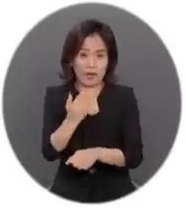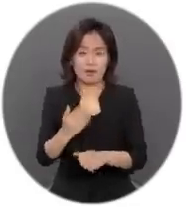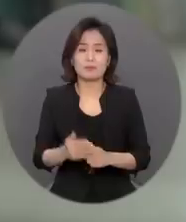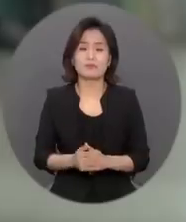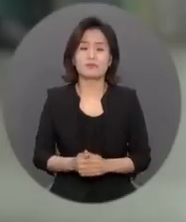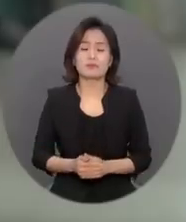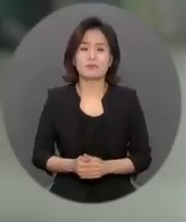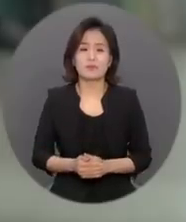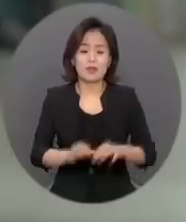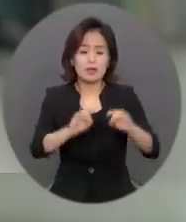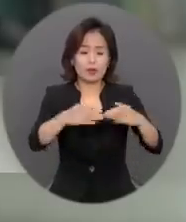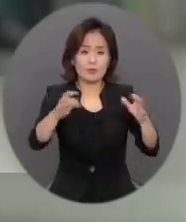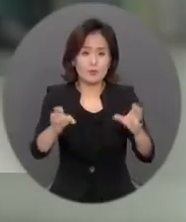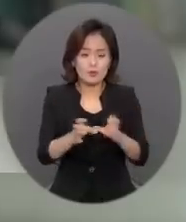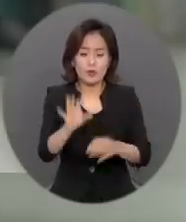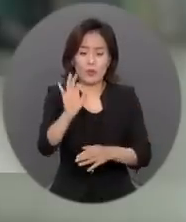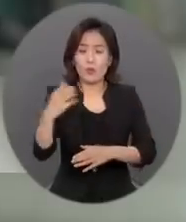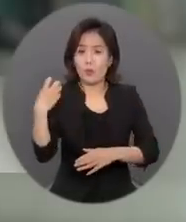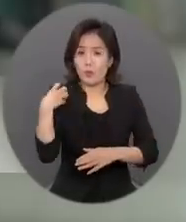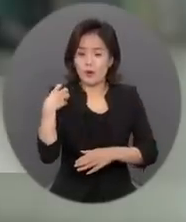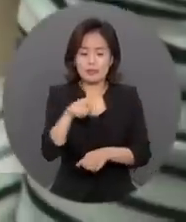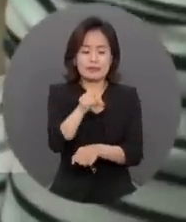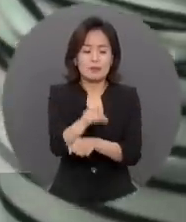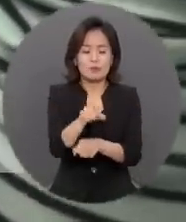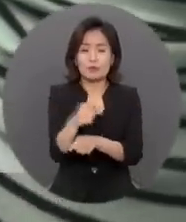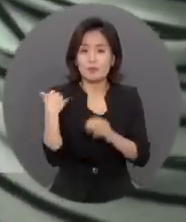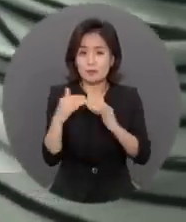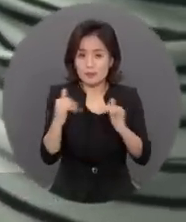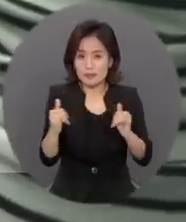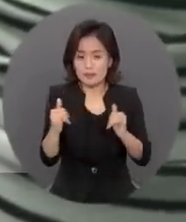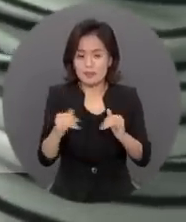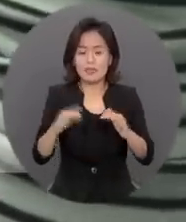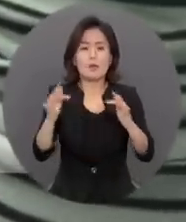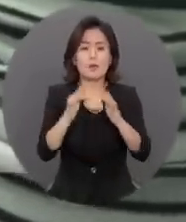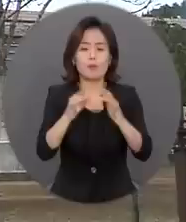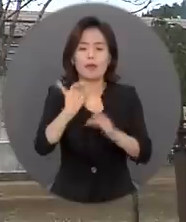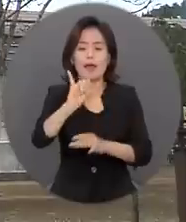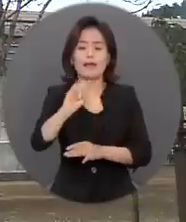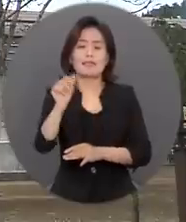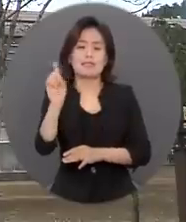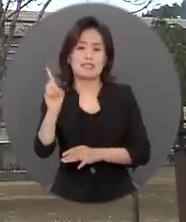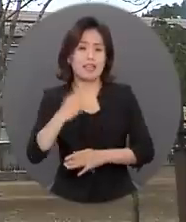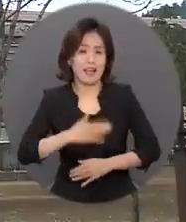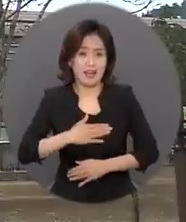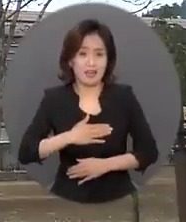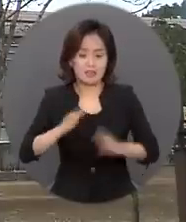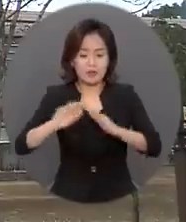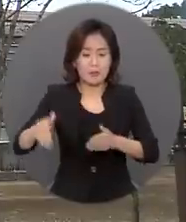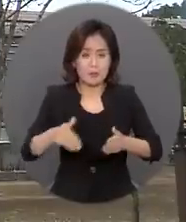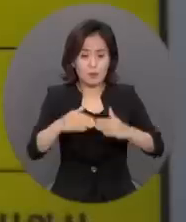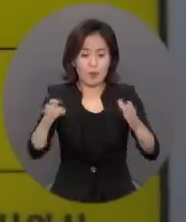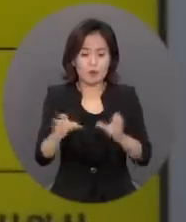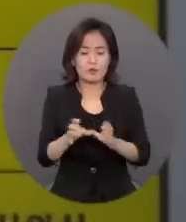합니다. 각 부서별 격리 업무를 맡은 서무 담당자들이 쇼핑몰 아이디를 알고 있습니다. 전남도청 본청